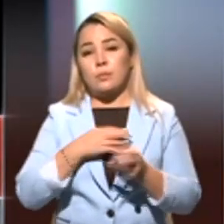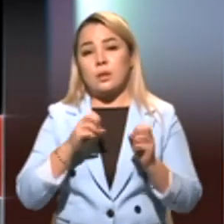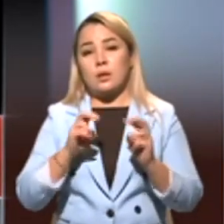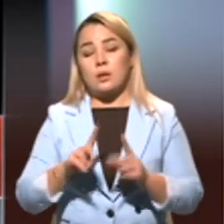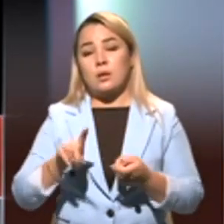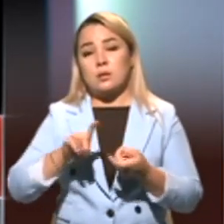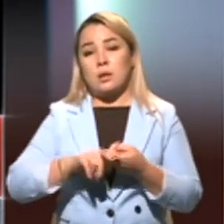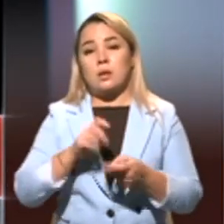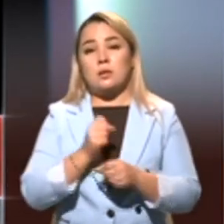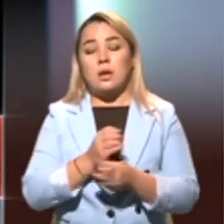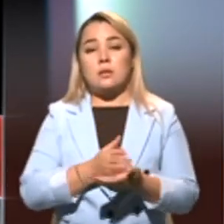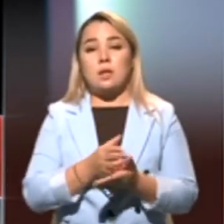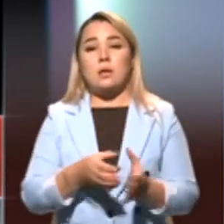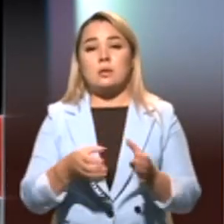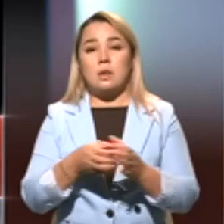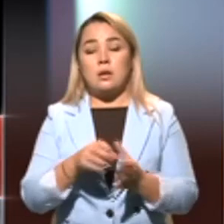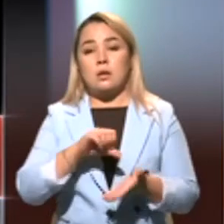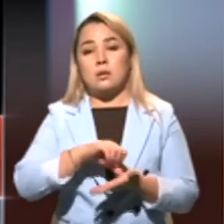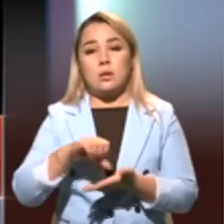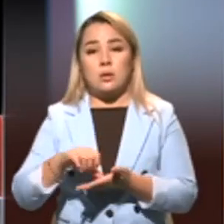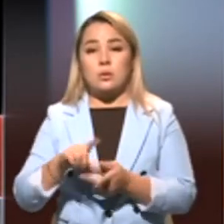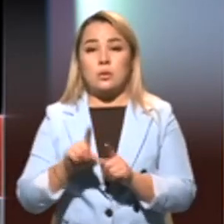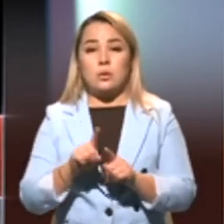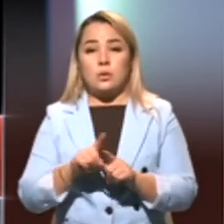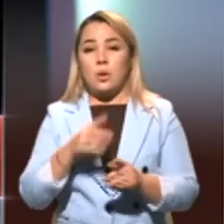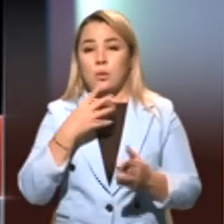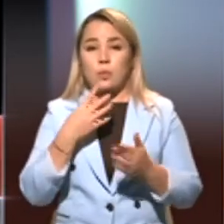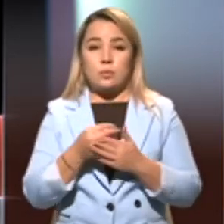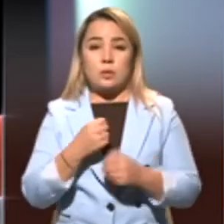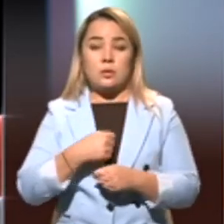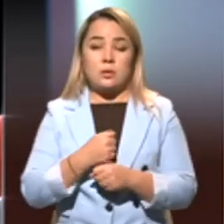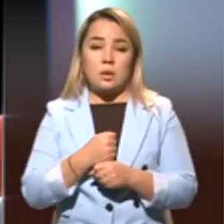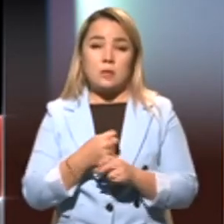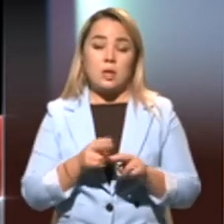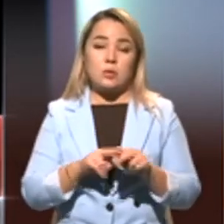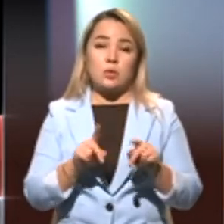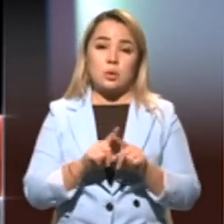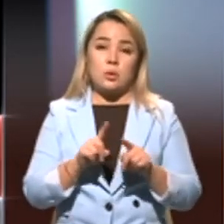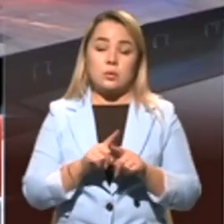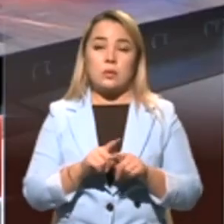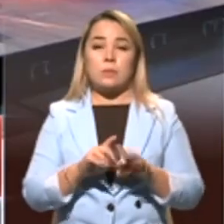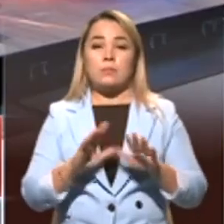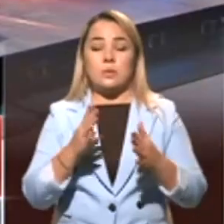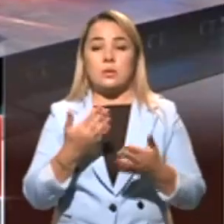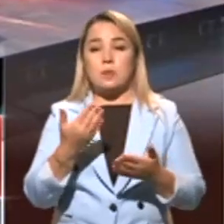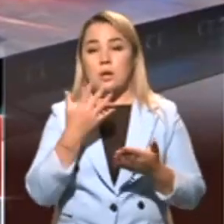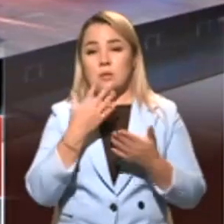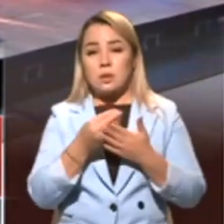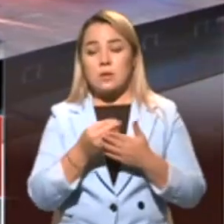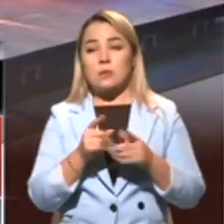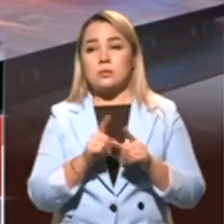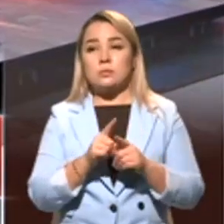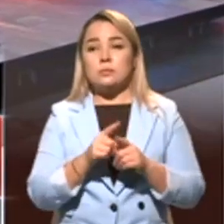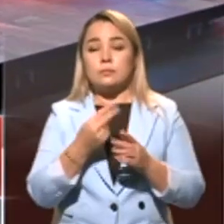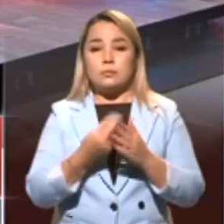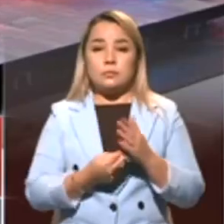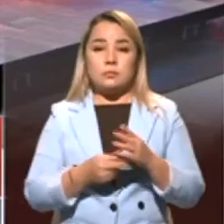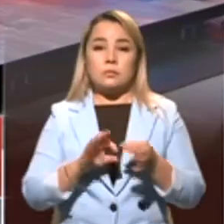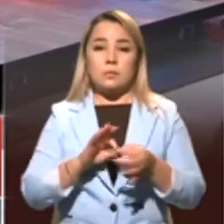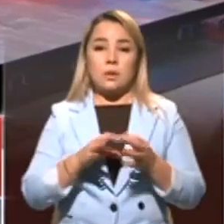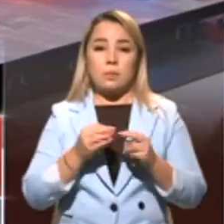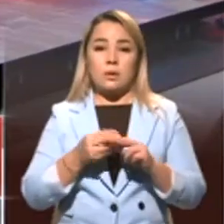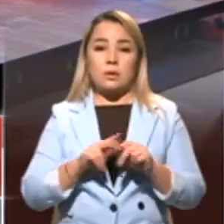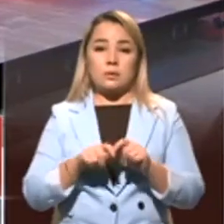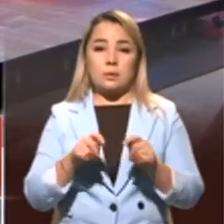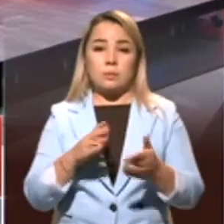арқылы және саяси ықпалдарға түсіп бізді айтып жертіп дейді құрбан болудың салдарынан сол жерге кетіп қарып алғандар да болды. Енді